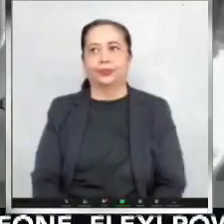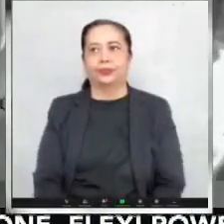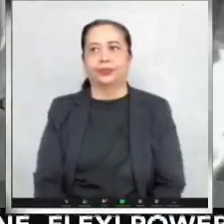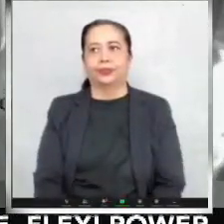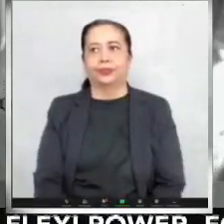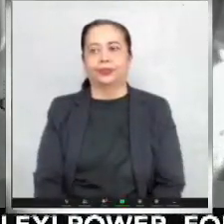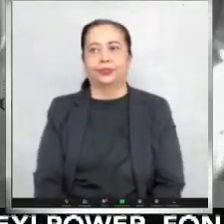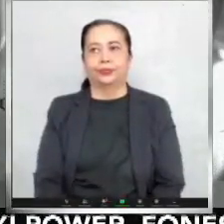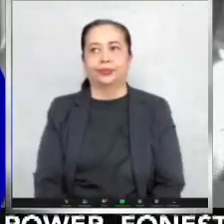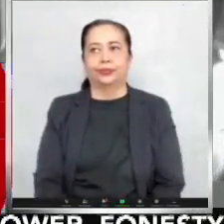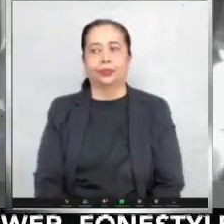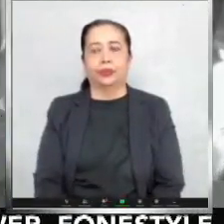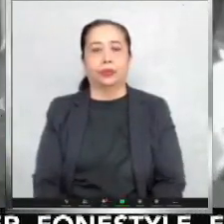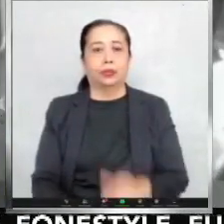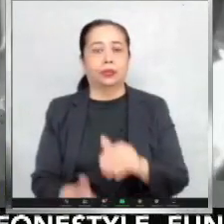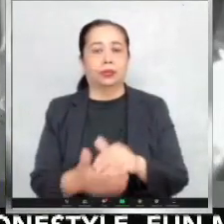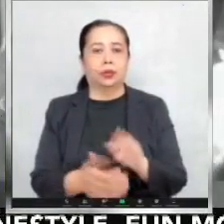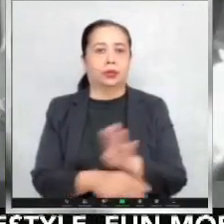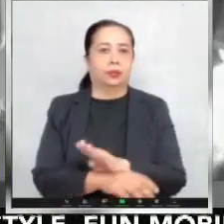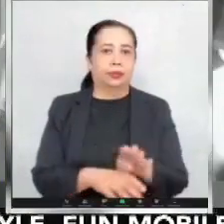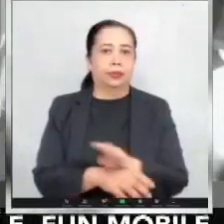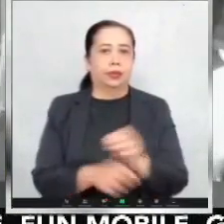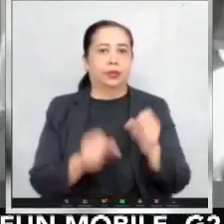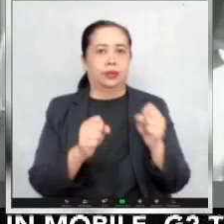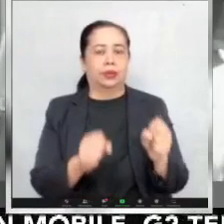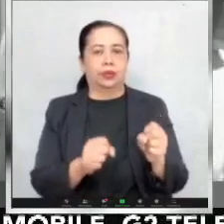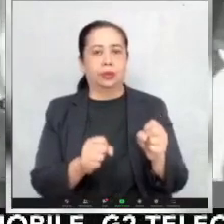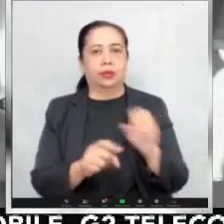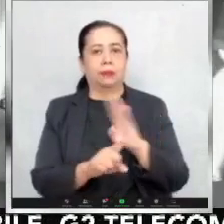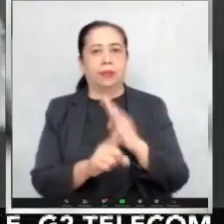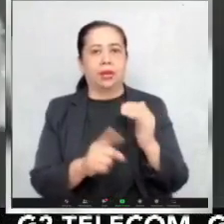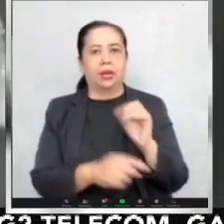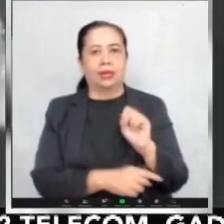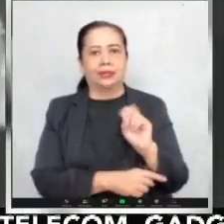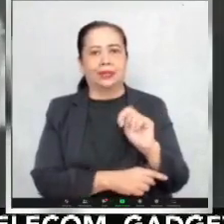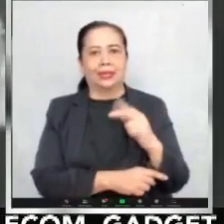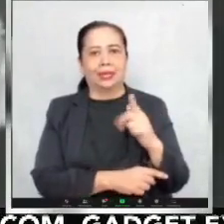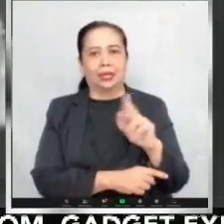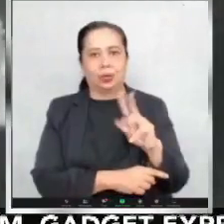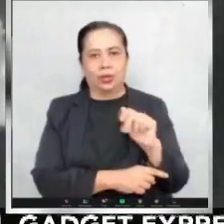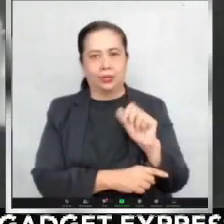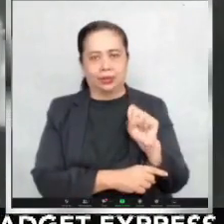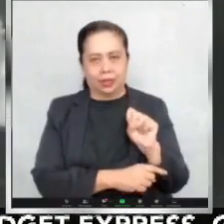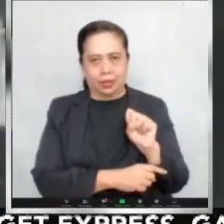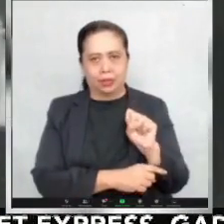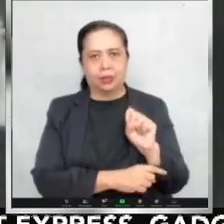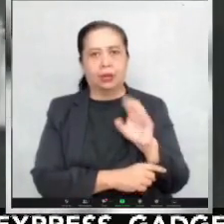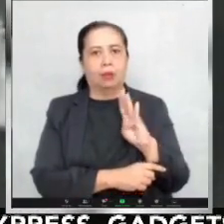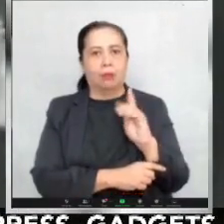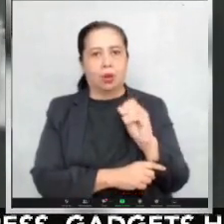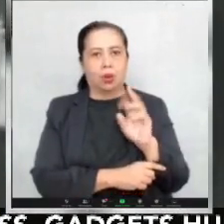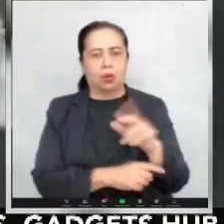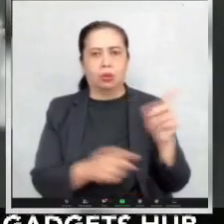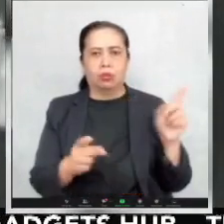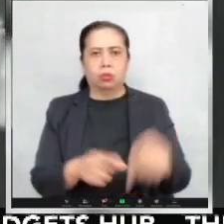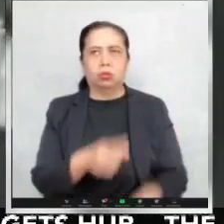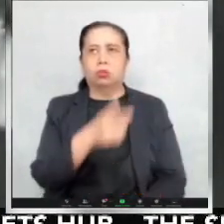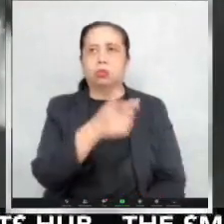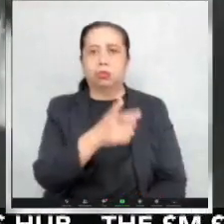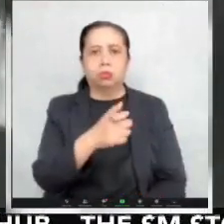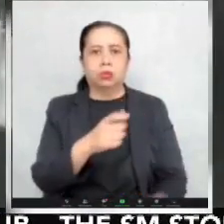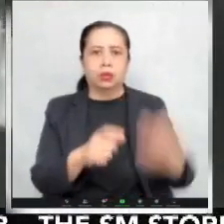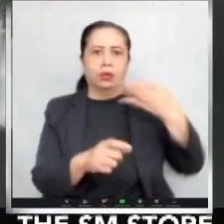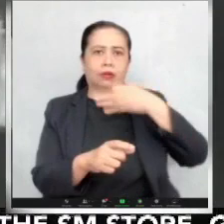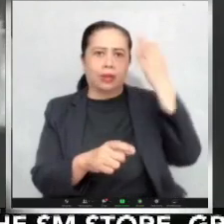Sa gitna ng abalang kalsada ng Barangay Sineguelasan sa Bacoor, Cavite, biglang pinagbabaril sa harap mismo ng barangay hall